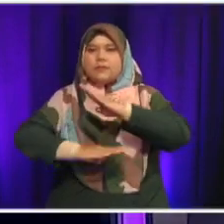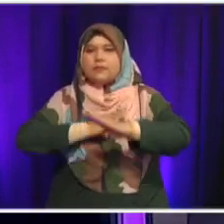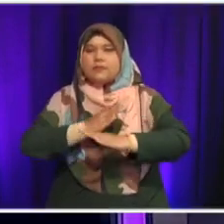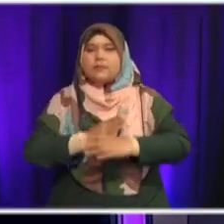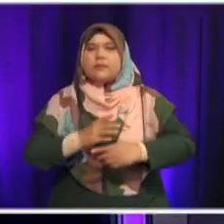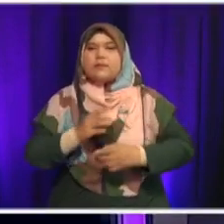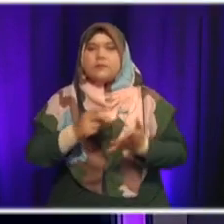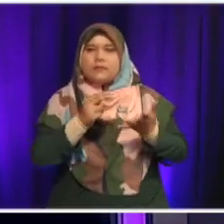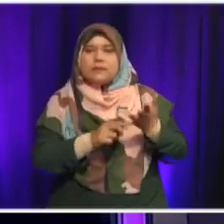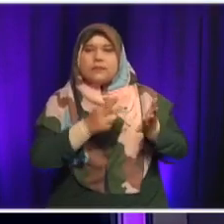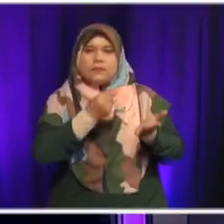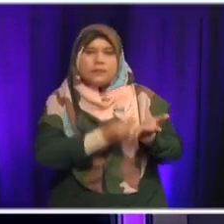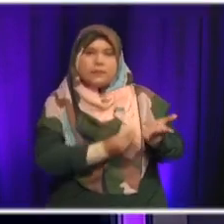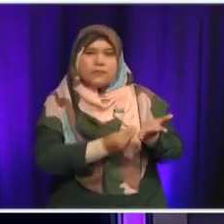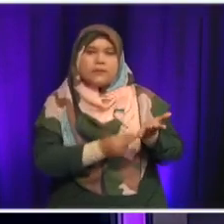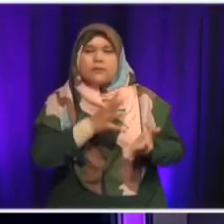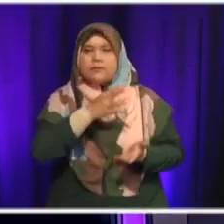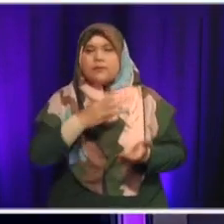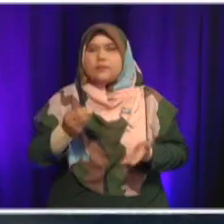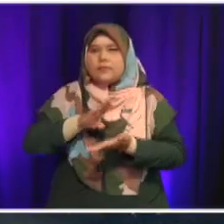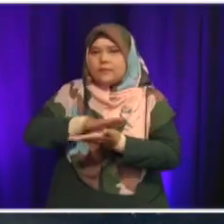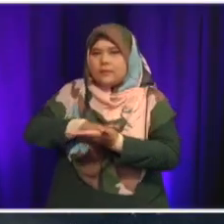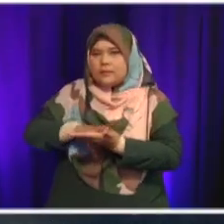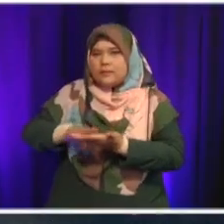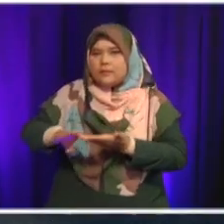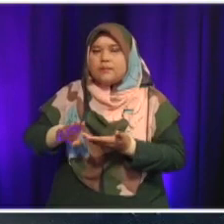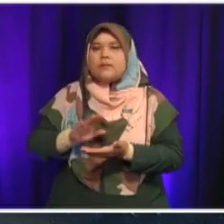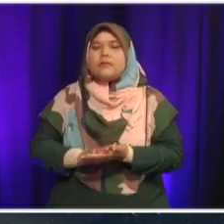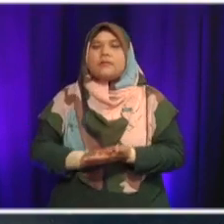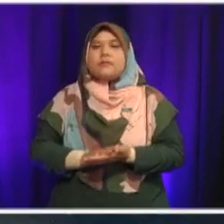menilai dan kebersihan informasi